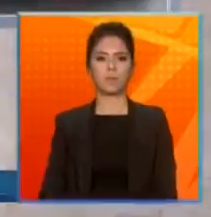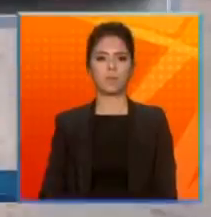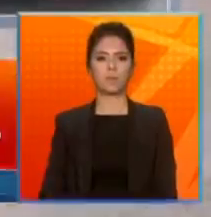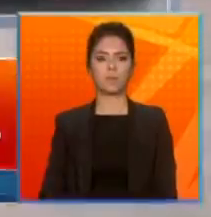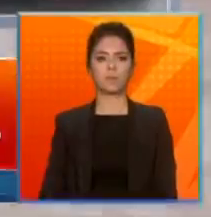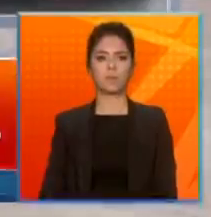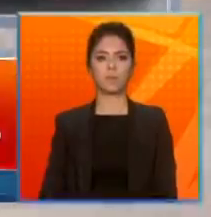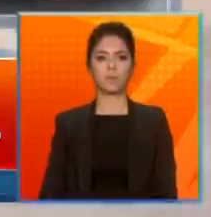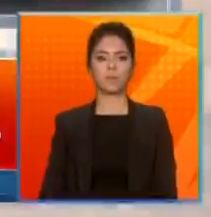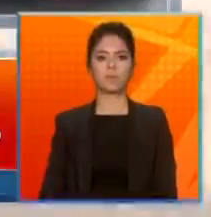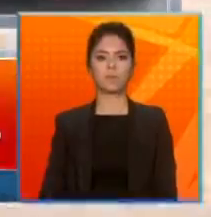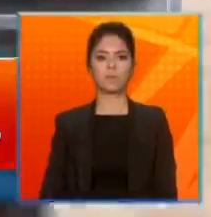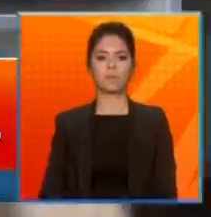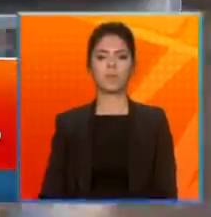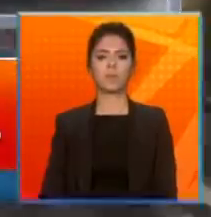Eşin neden öldürdü?